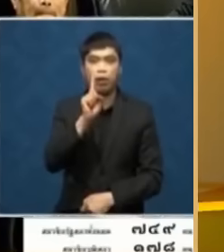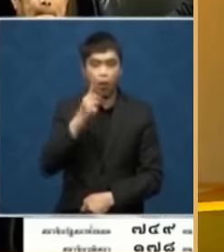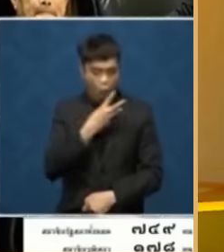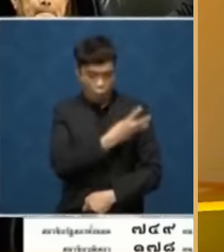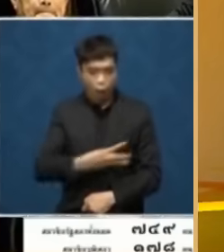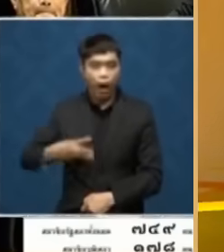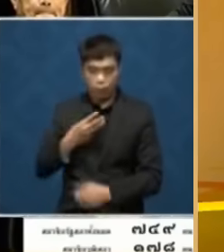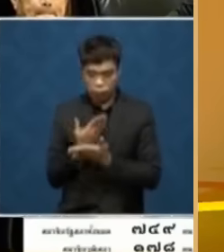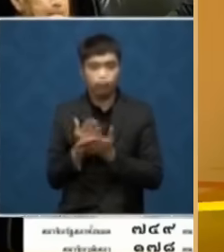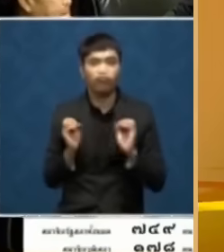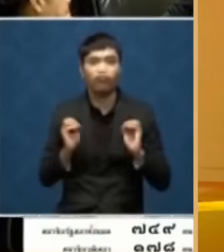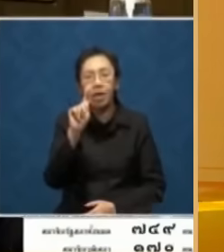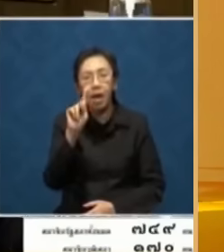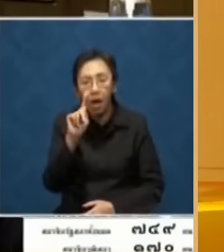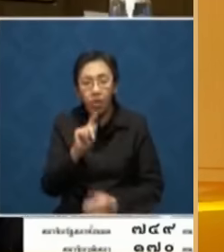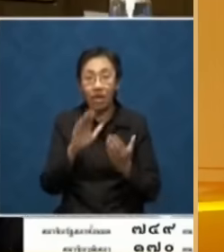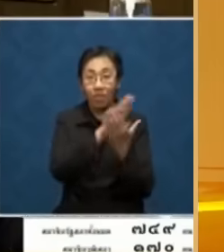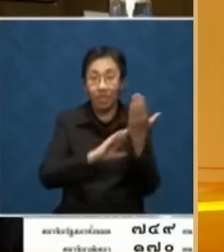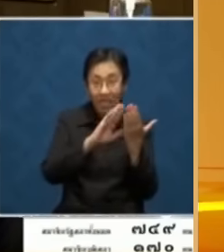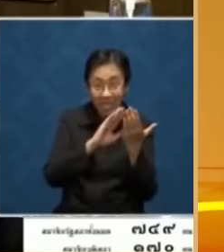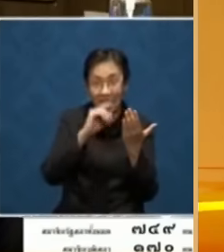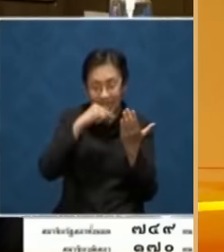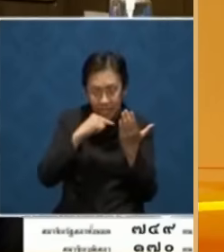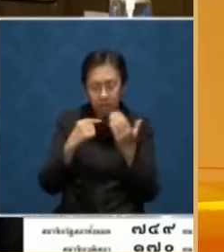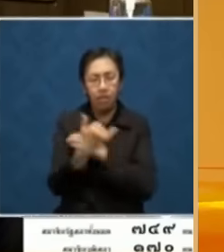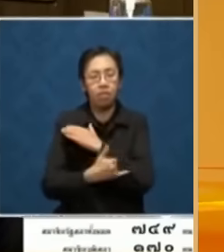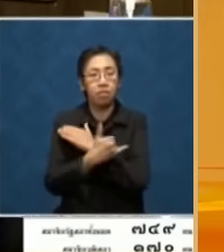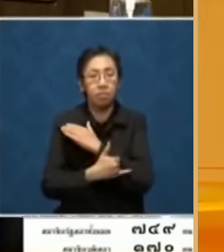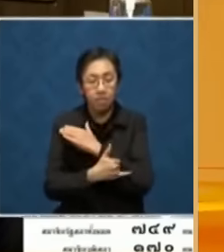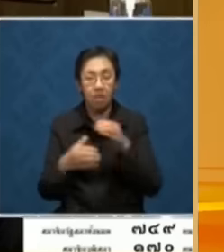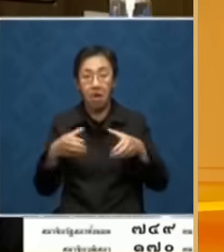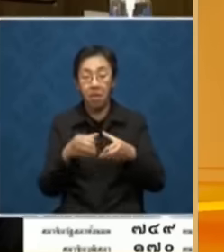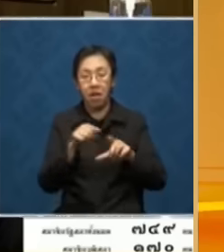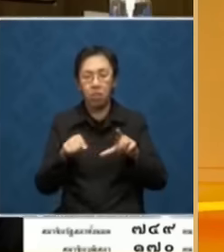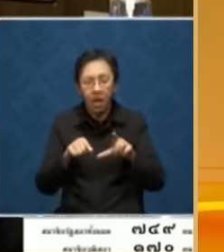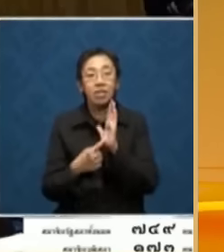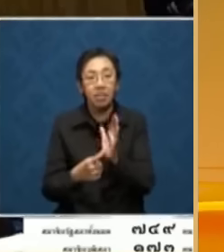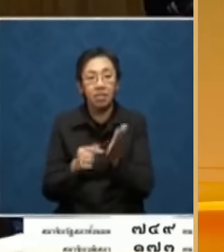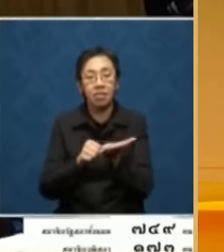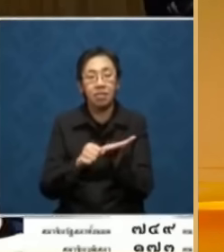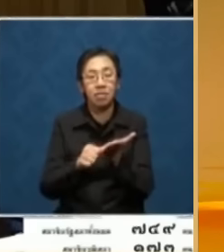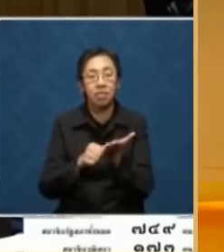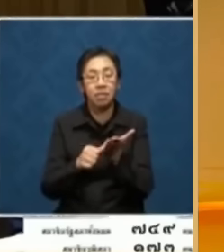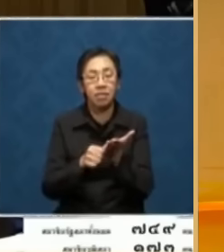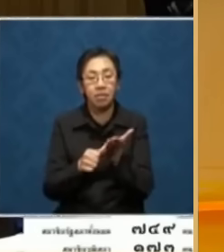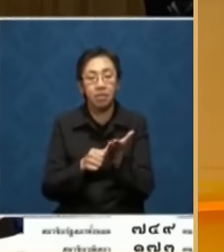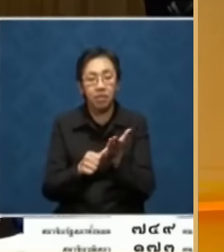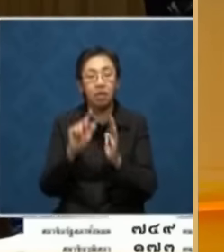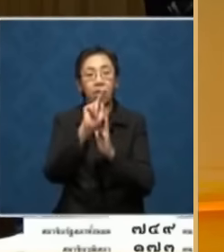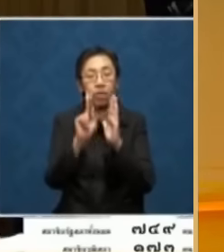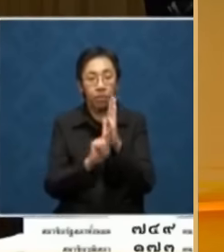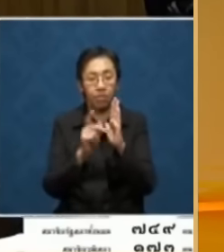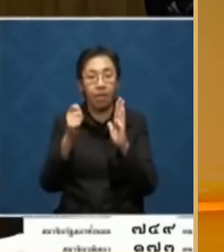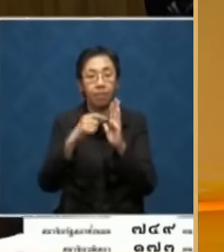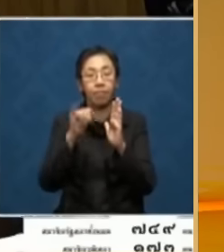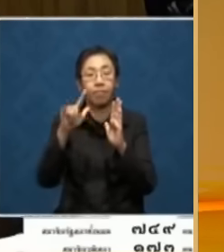ดุเดือดว่าที่พี่ทานนำเสนอไม่ใช่แก้ไข 112แต่เป็นการยกเลิกเอาสถาบันออกจากความ